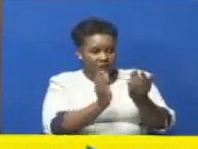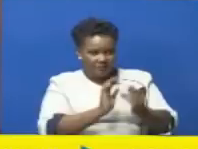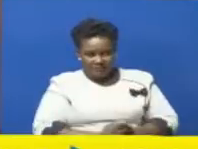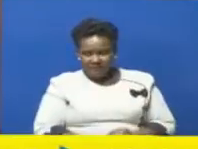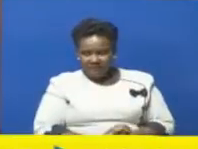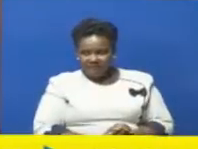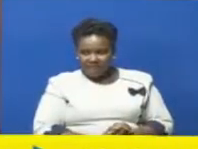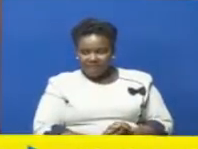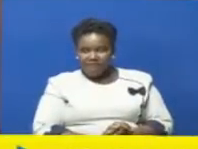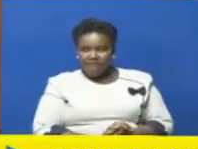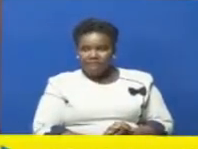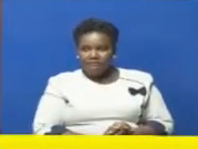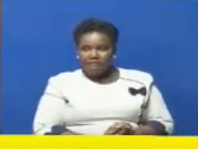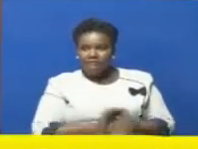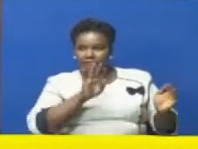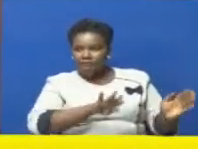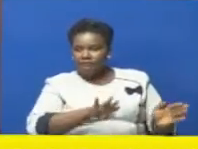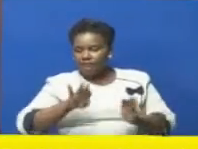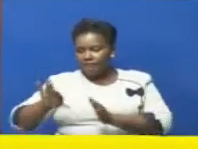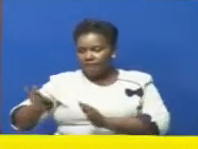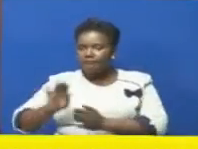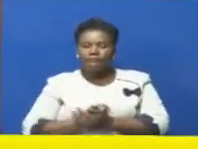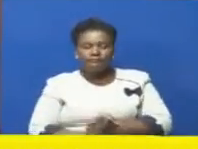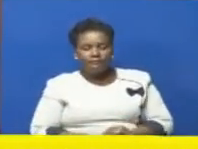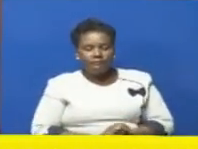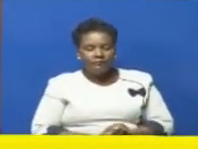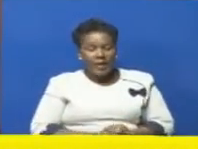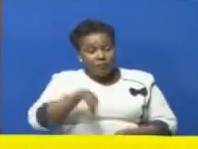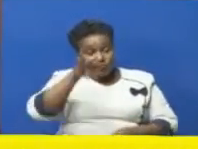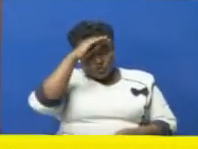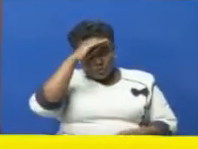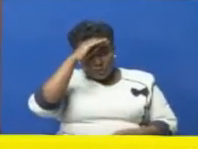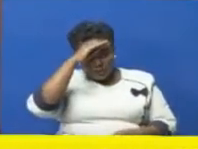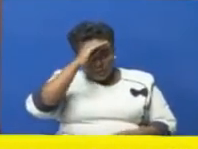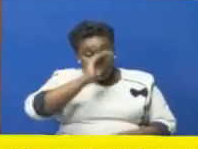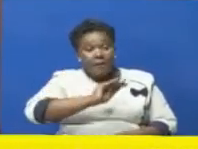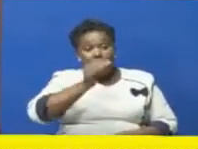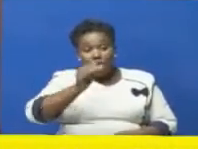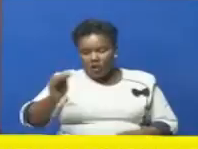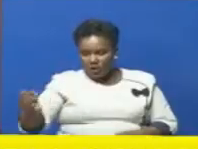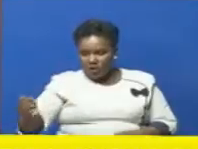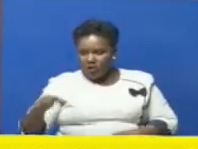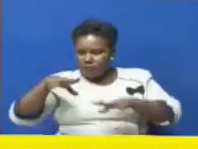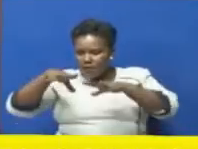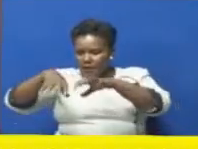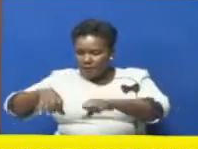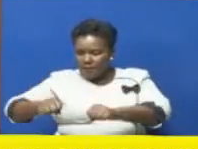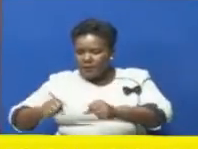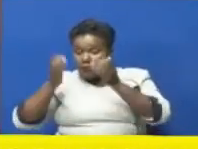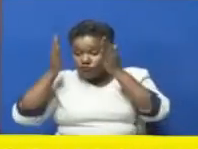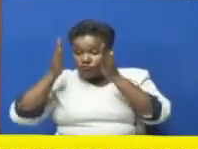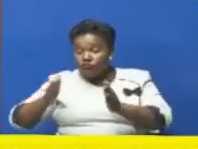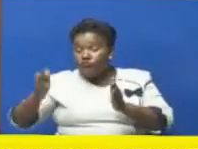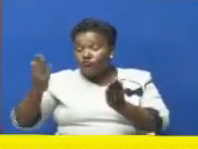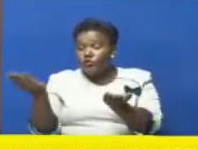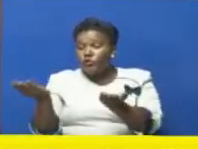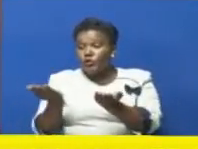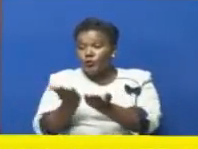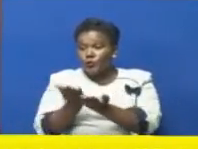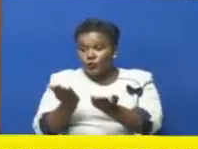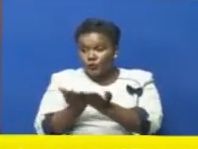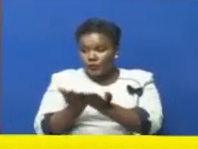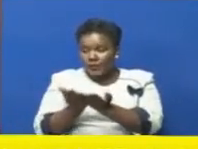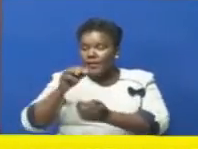Tungali na taarifa za usalama, ambapo jeshi la polisi mkoani Morogoro linamshikilia mwalimu mkuu wa shule ya msingi Mkuyuni wilayani Morogoro, Musa